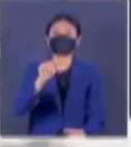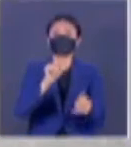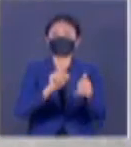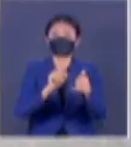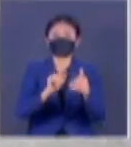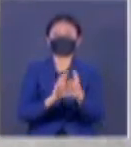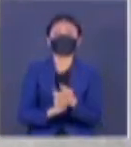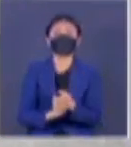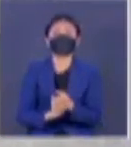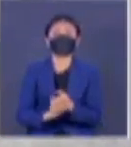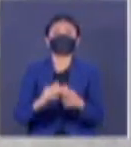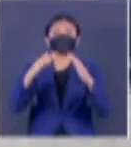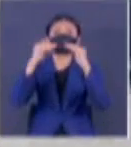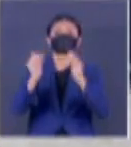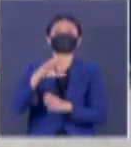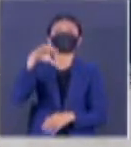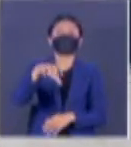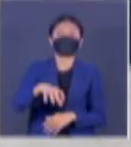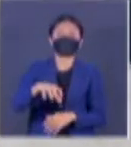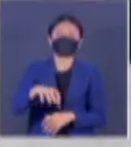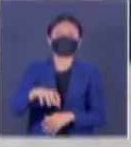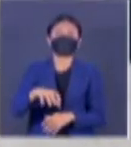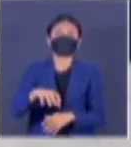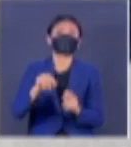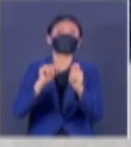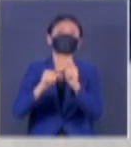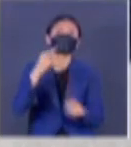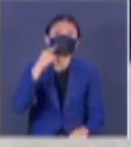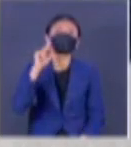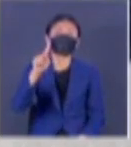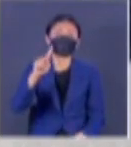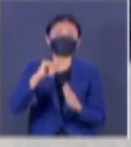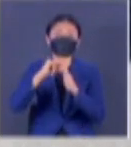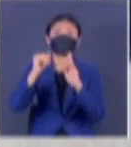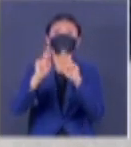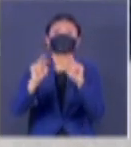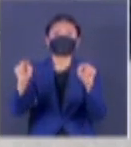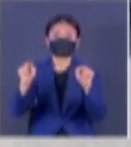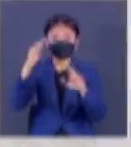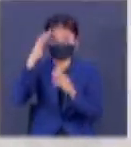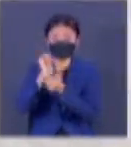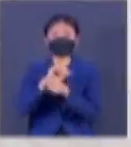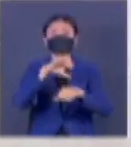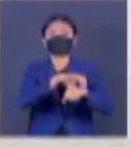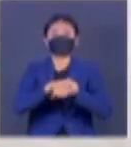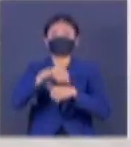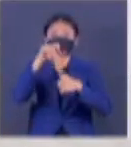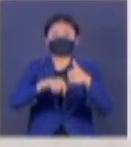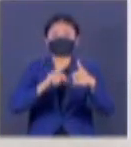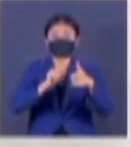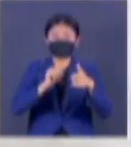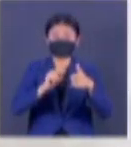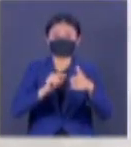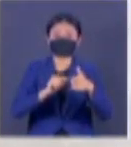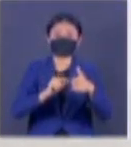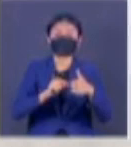จังหวัดนนทบุรีก็มีการจับตัวได้ที่บ้านภายในซอยวัดกู้หลังพระอนุชาติปานเถื่อนอายุ56ปี